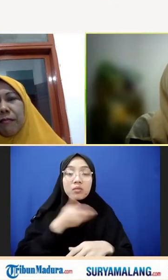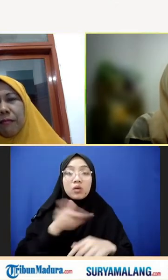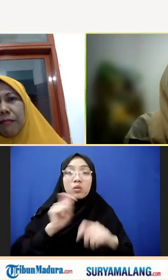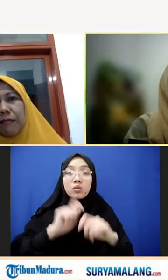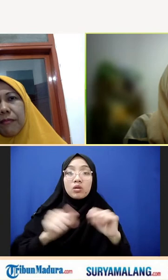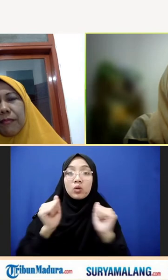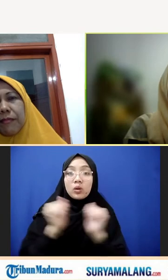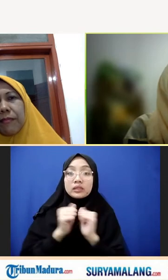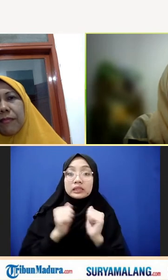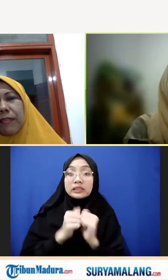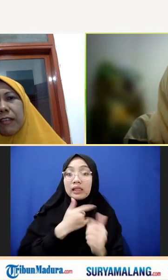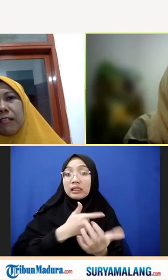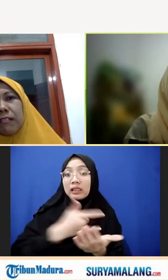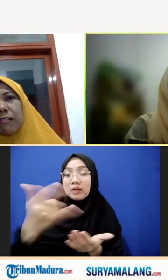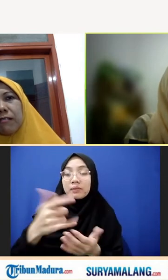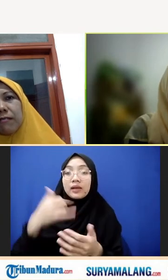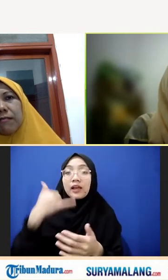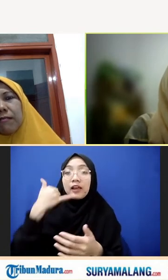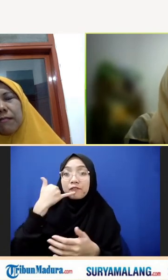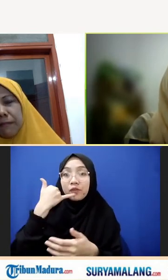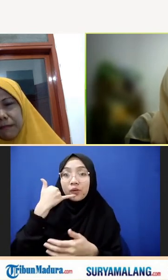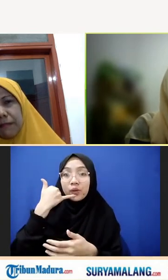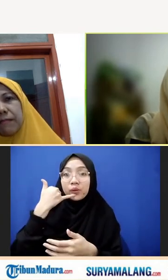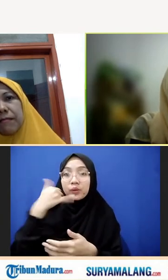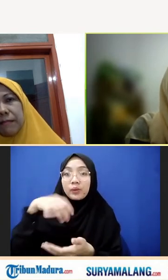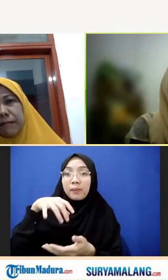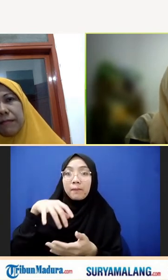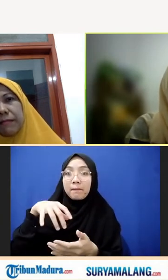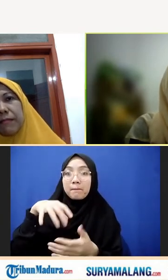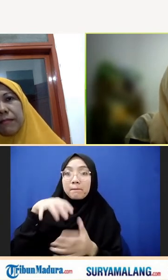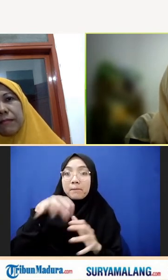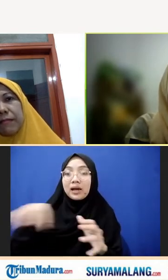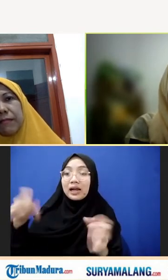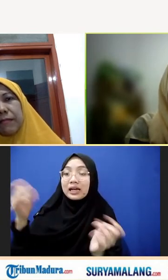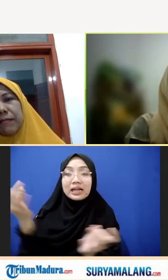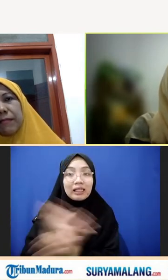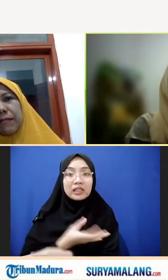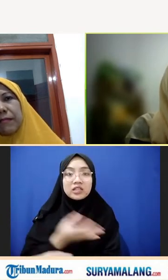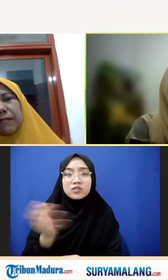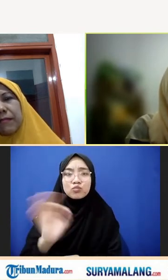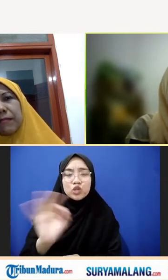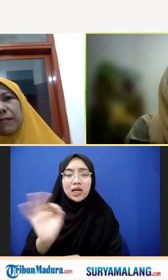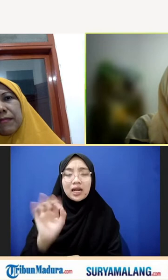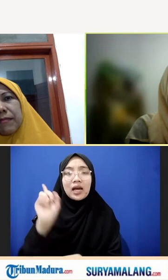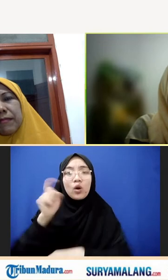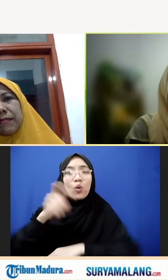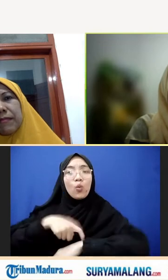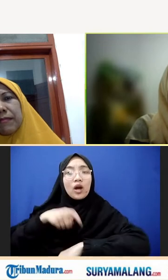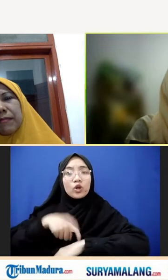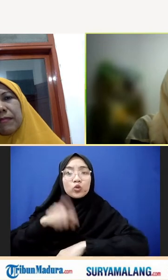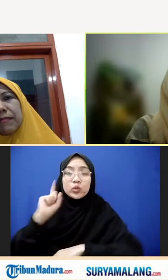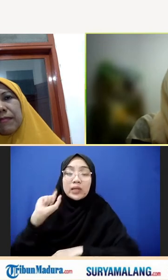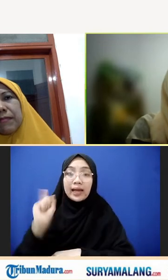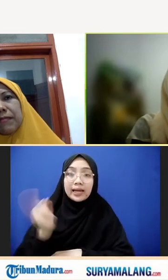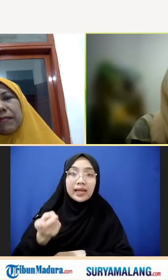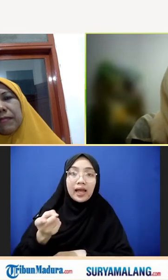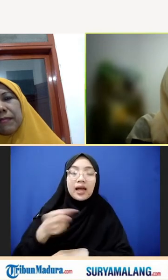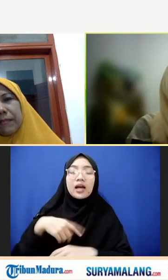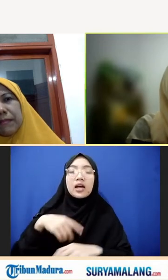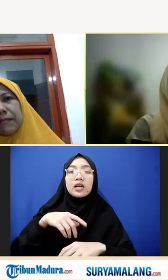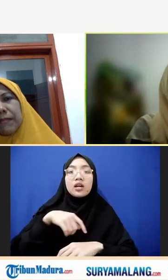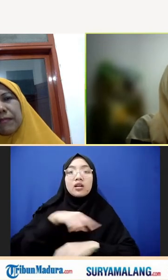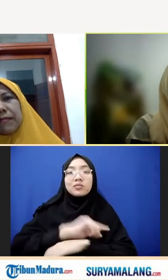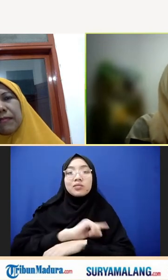yang pertama, handphone itu bukan barang yang gratis. Ada waktunya, dan ada durasinya.